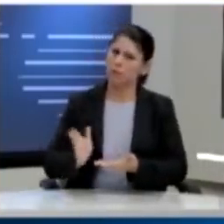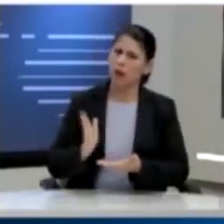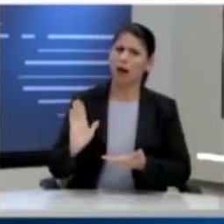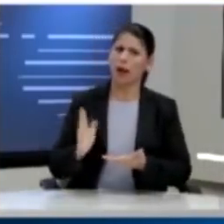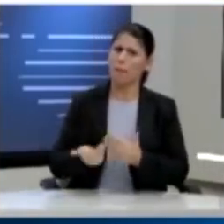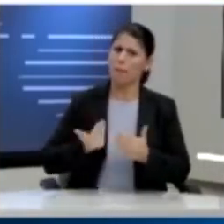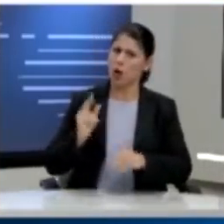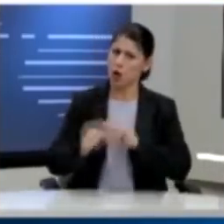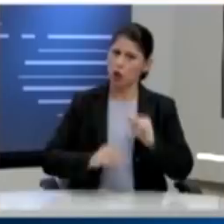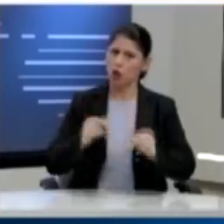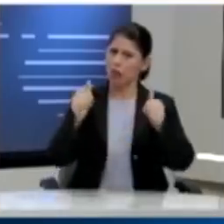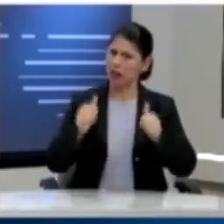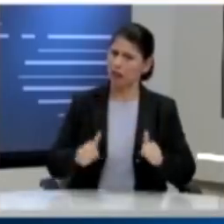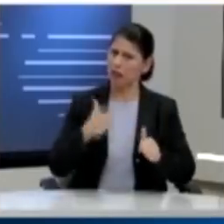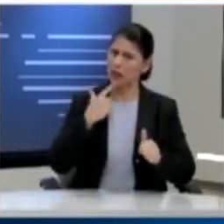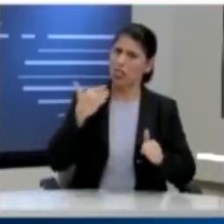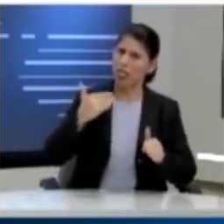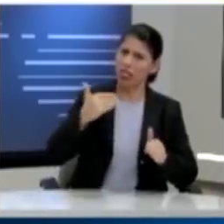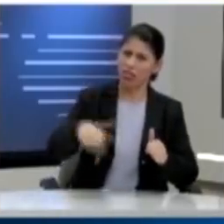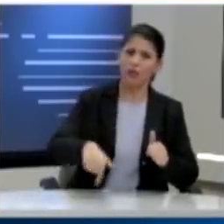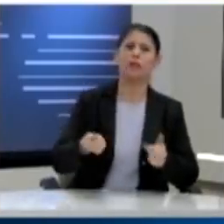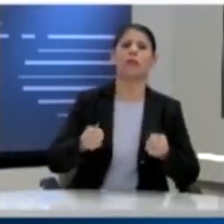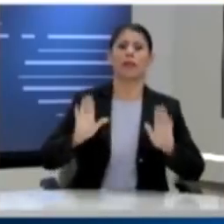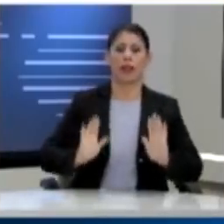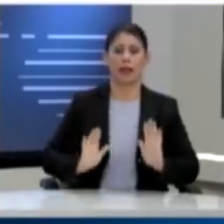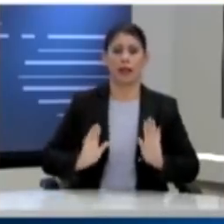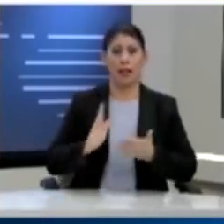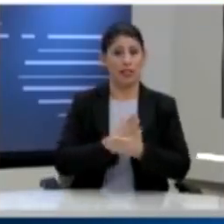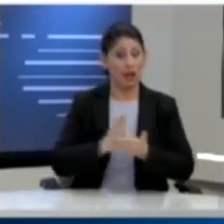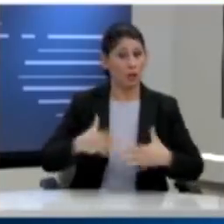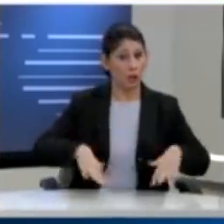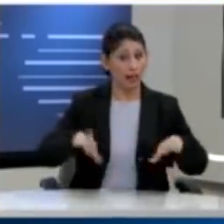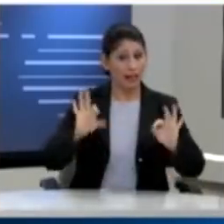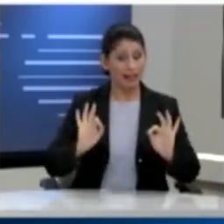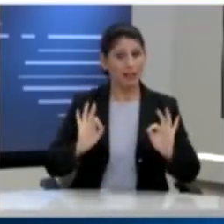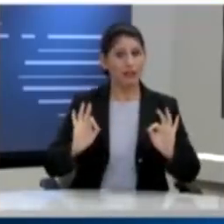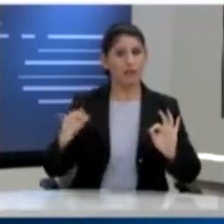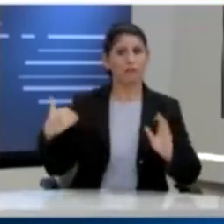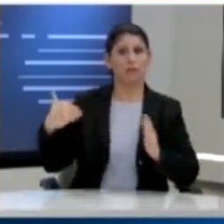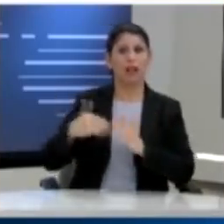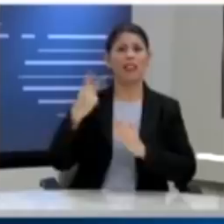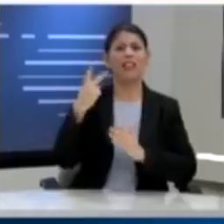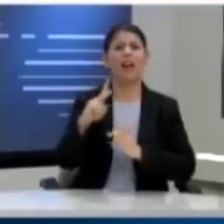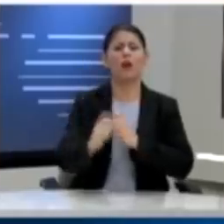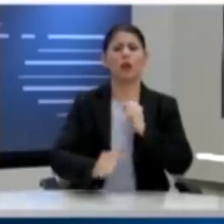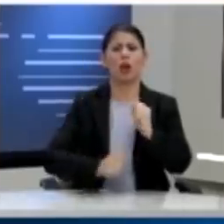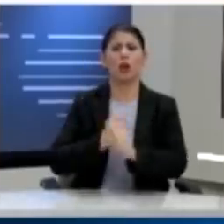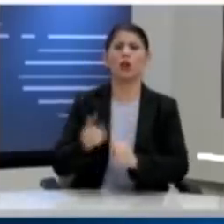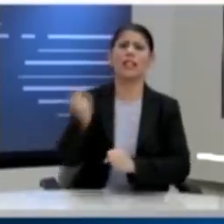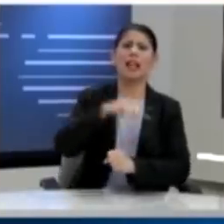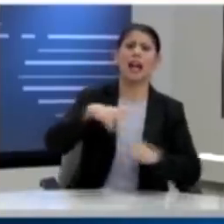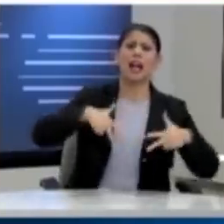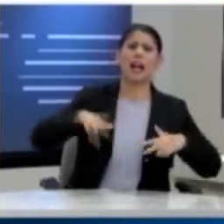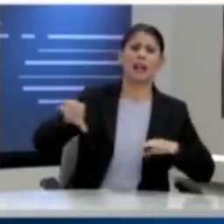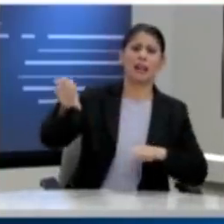τις προεκλογικές διακηρύξεις σας. Διαχωρισμός που έχει ξεκινήσει εδώ και 2 αιώνες σε άλλες